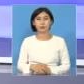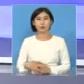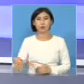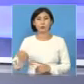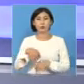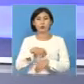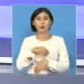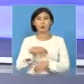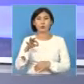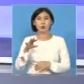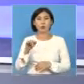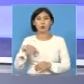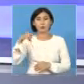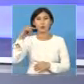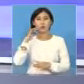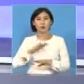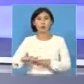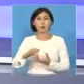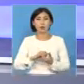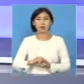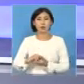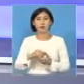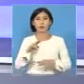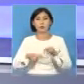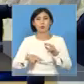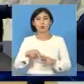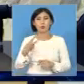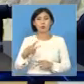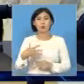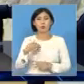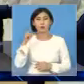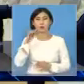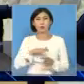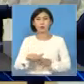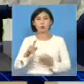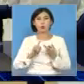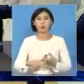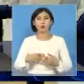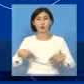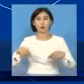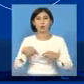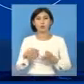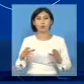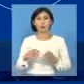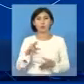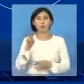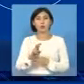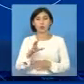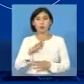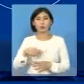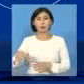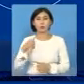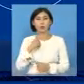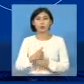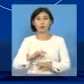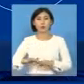Облыс әкімі Оңдасын Оразалин Қазақстан халқы ассамблеясының құрылғанына 25 жыл толуына орай ұйымдастырылған шараға қатысты. Аймақ